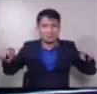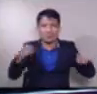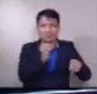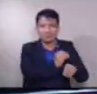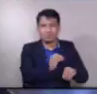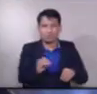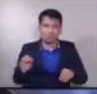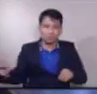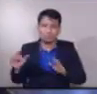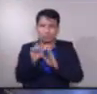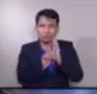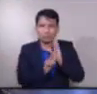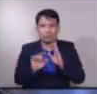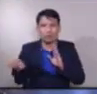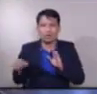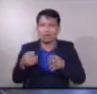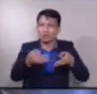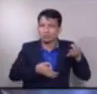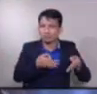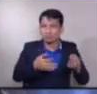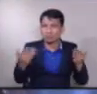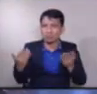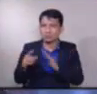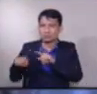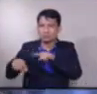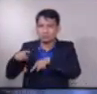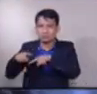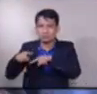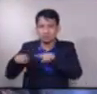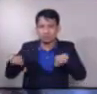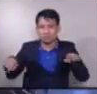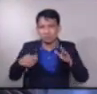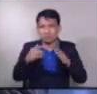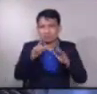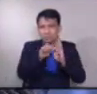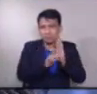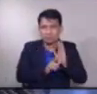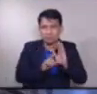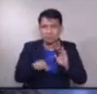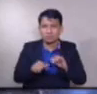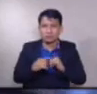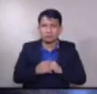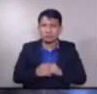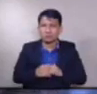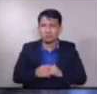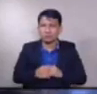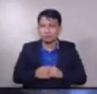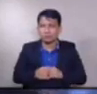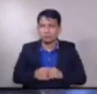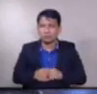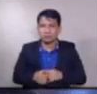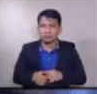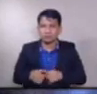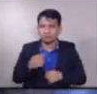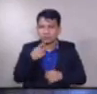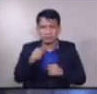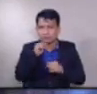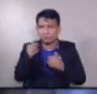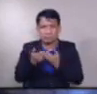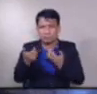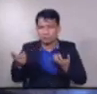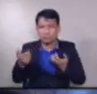sariling jurisdiction ayon sa 65. Di iba-ibang batas din to? Hindi po masasabing iba-ibang batas. These are interfacing law. It is not separated